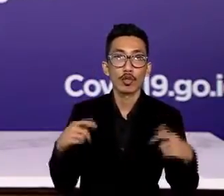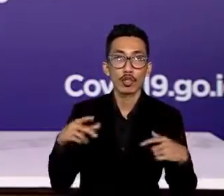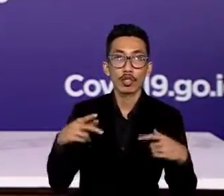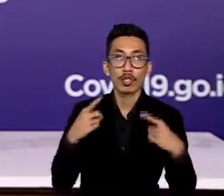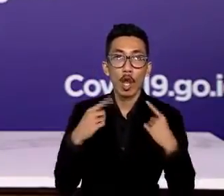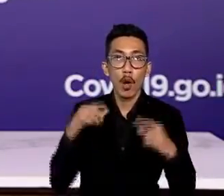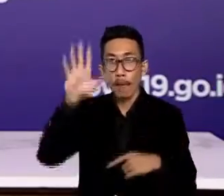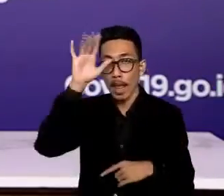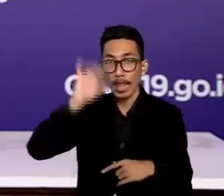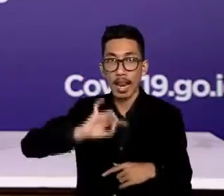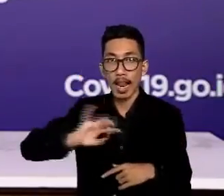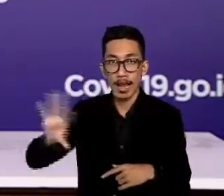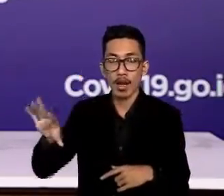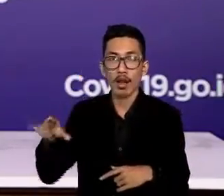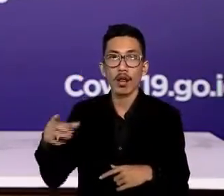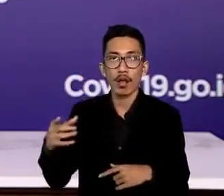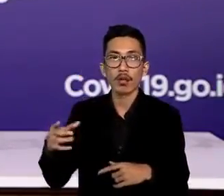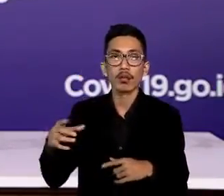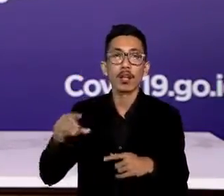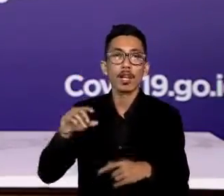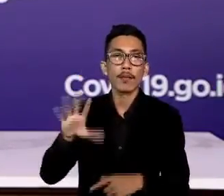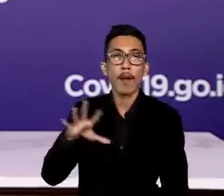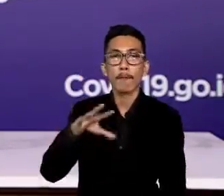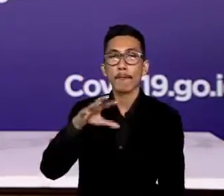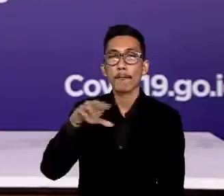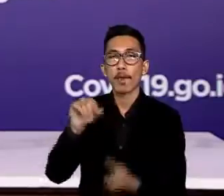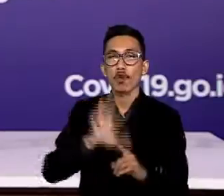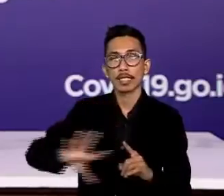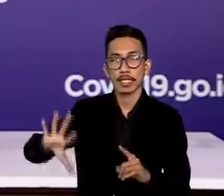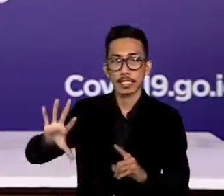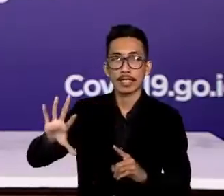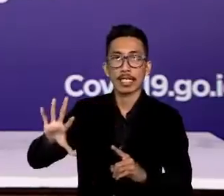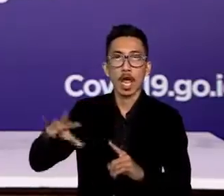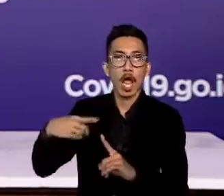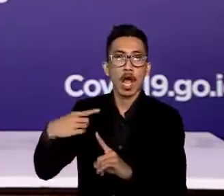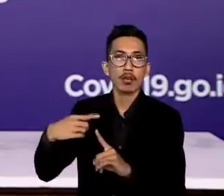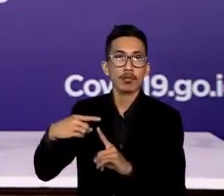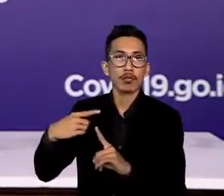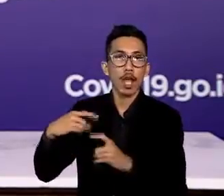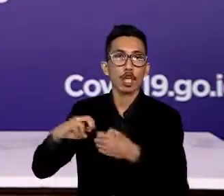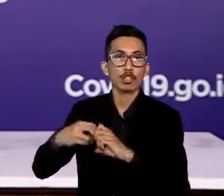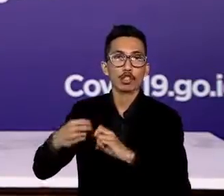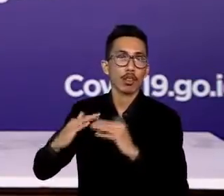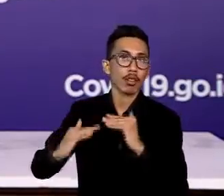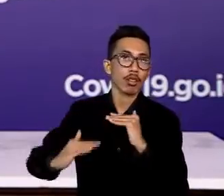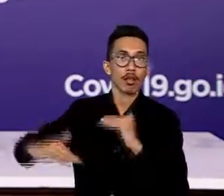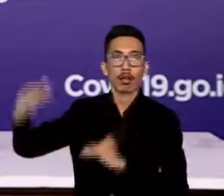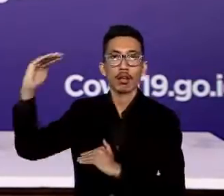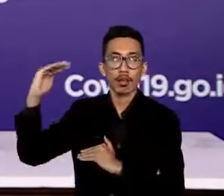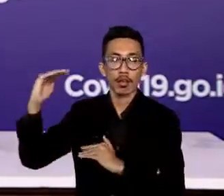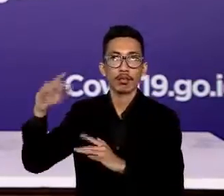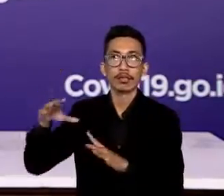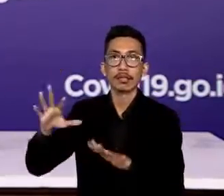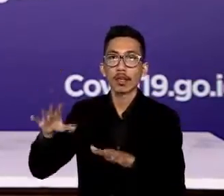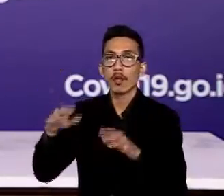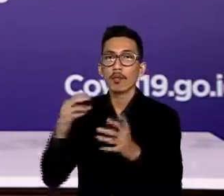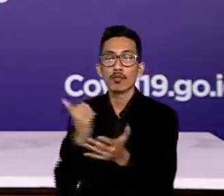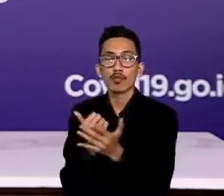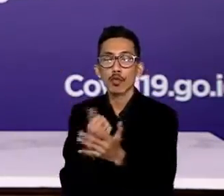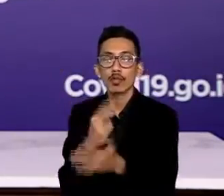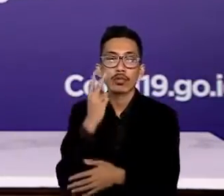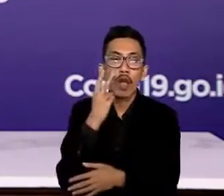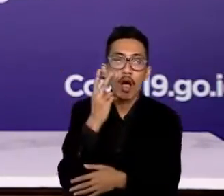utamanya pada lima provinsi penyumbang kasus tertinggi yang saya sebutkan tadi sekali lagi jangan lengah